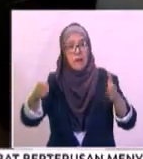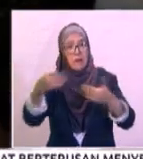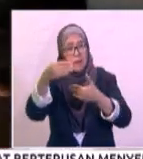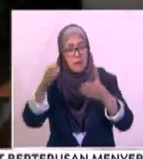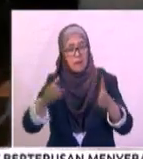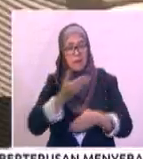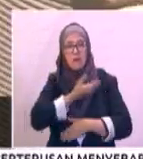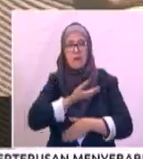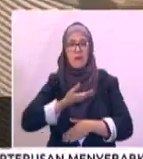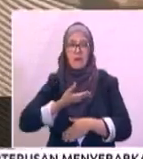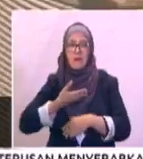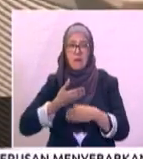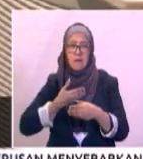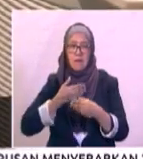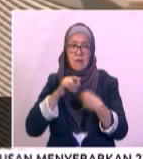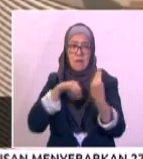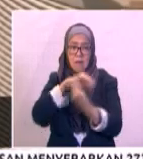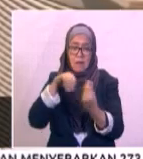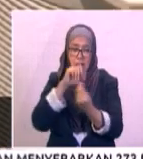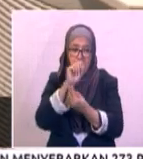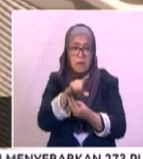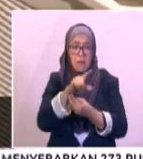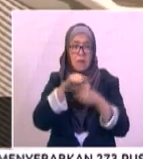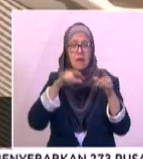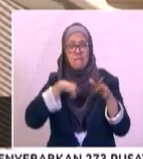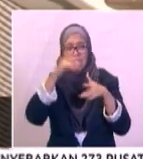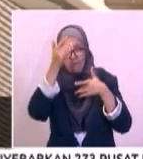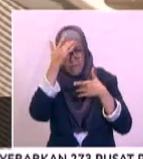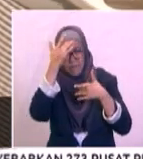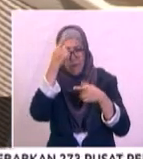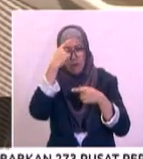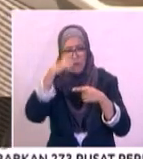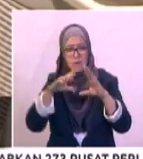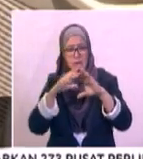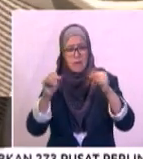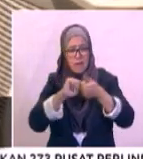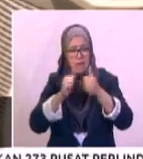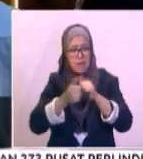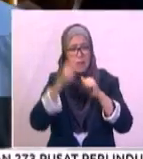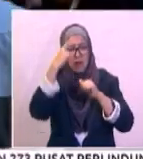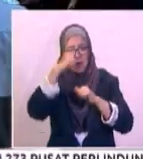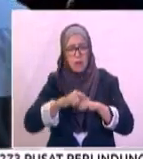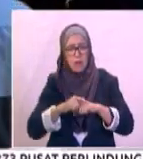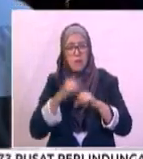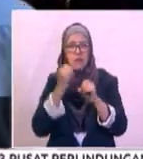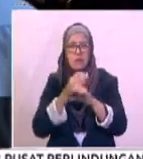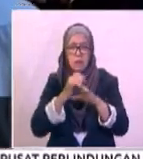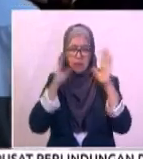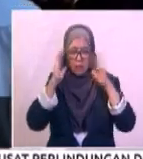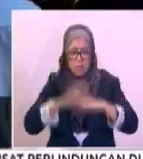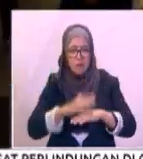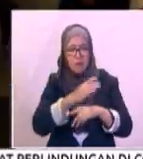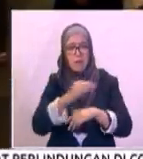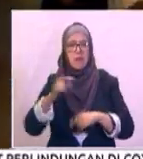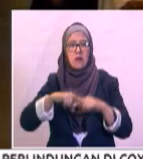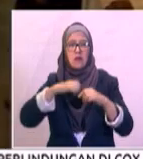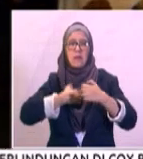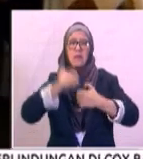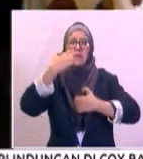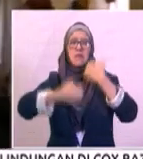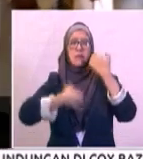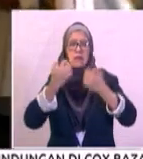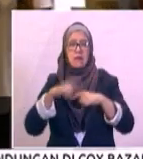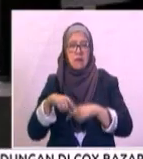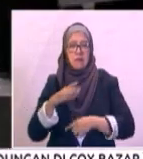membantu menyelesaikan masalah dari segi persoalan ibadat dan emosi. Okey, alhamdulillah, inilah dia seronoknya jadi jemaah haji Malaysia ini.